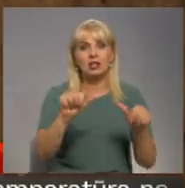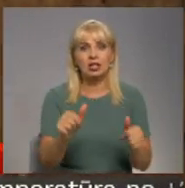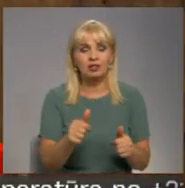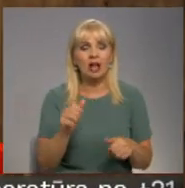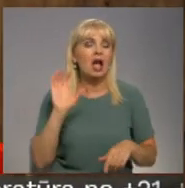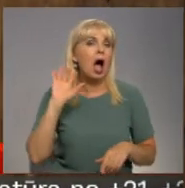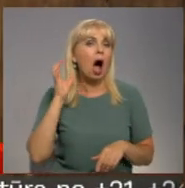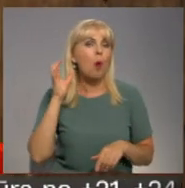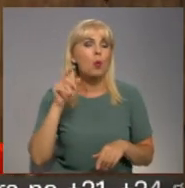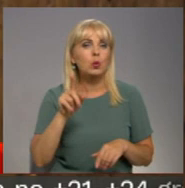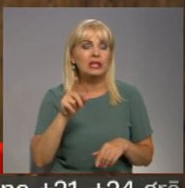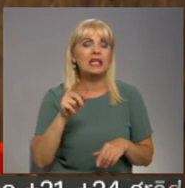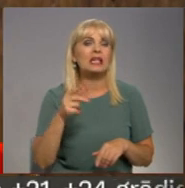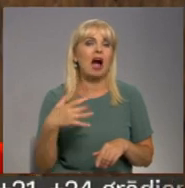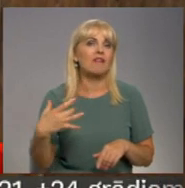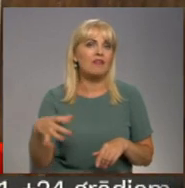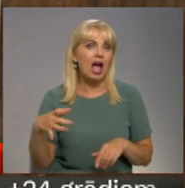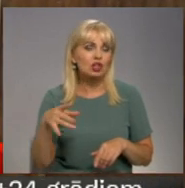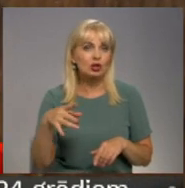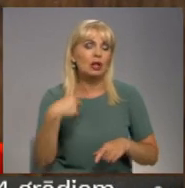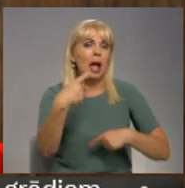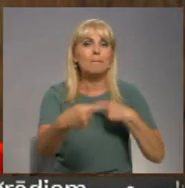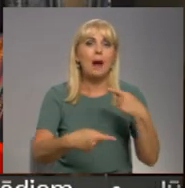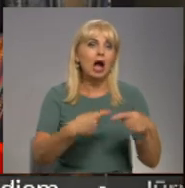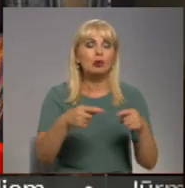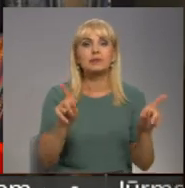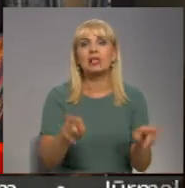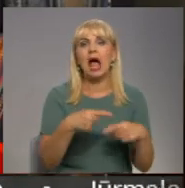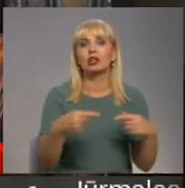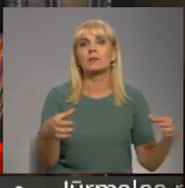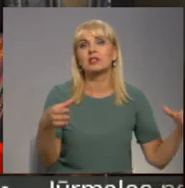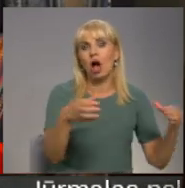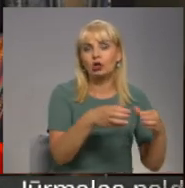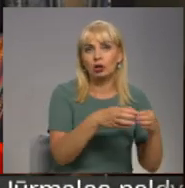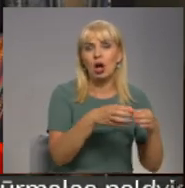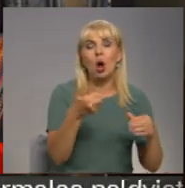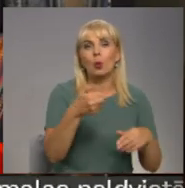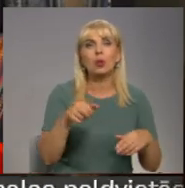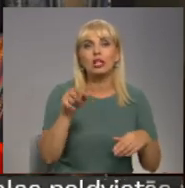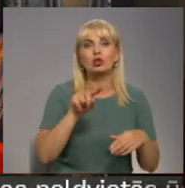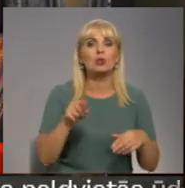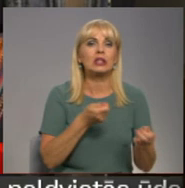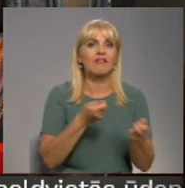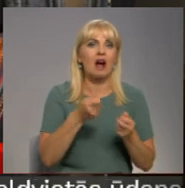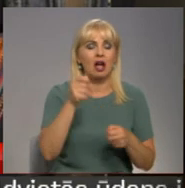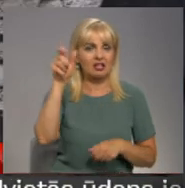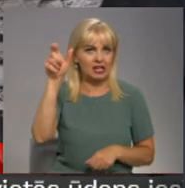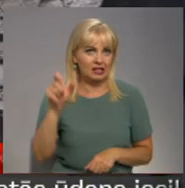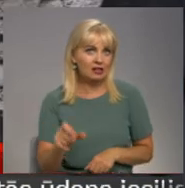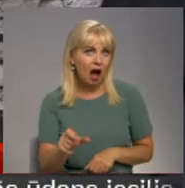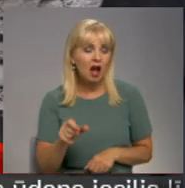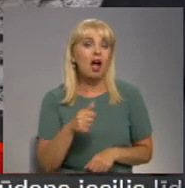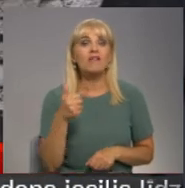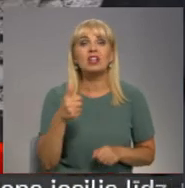audio versija. Viena no suitu kultūras pārmantotājām ir etnogrāfiskā ansambļa gudinieku suiti vadītāja Lidija Jansone.